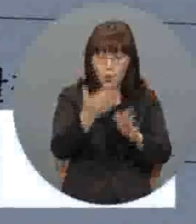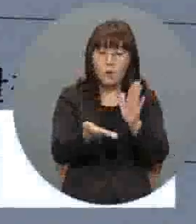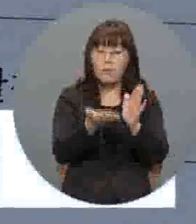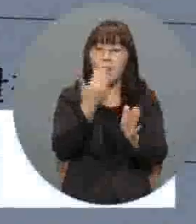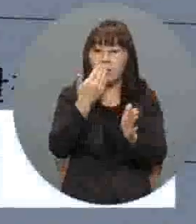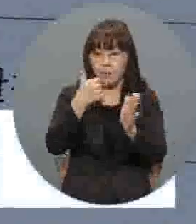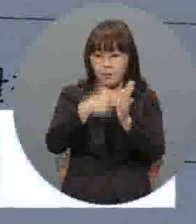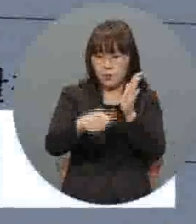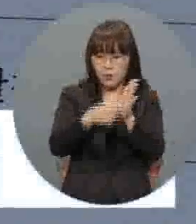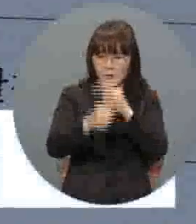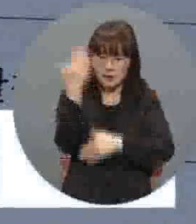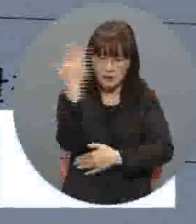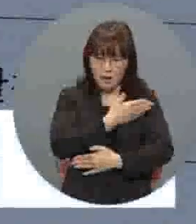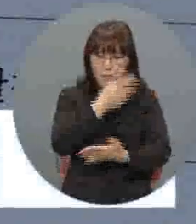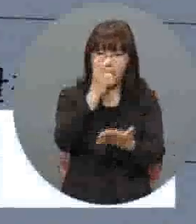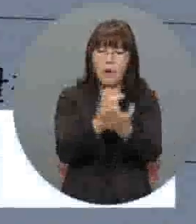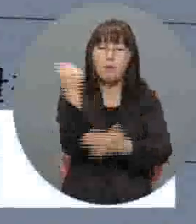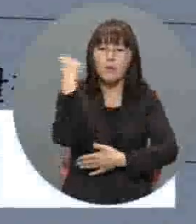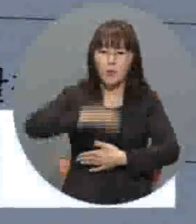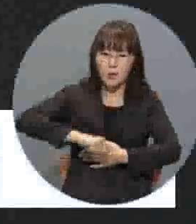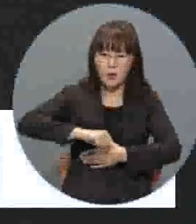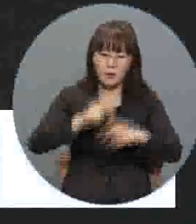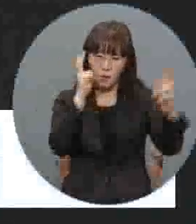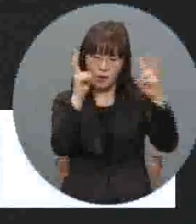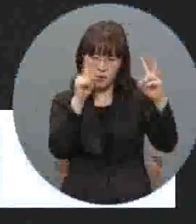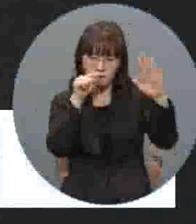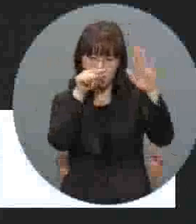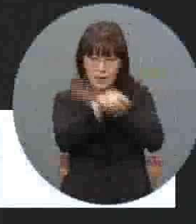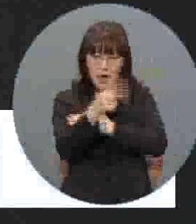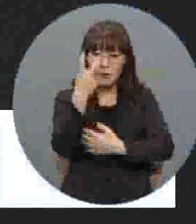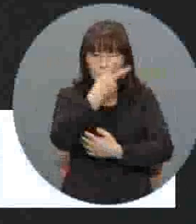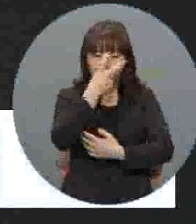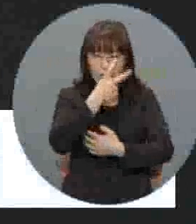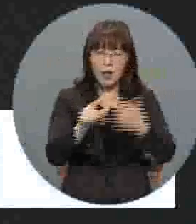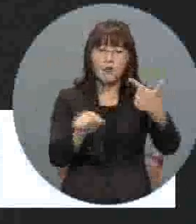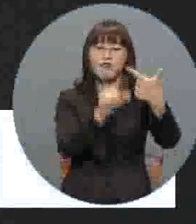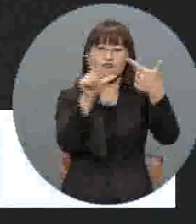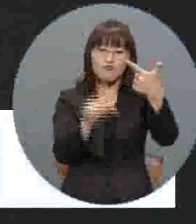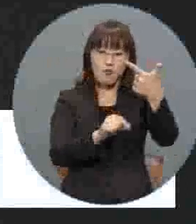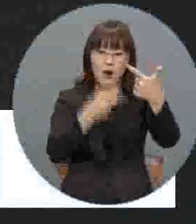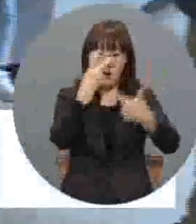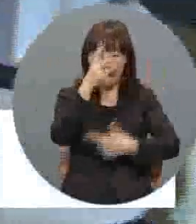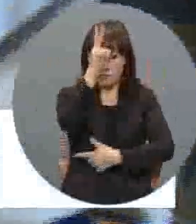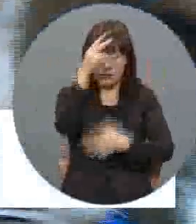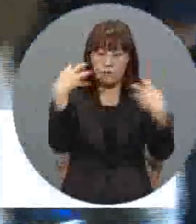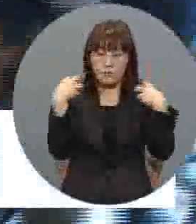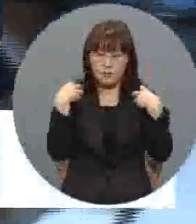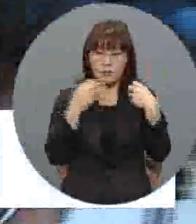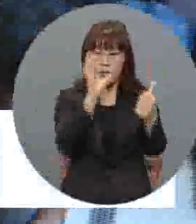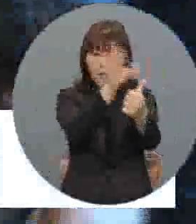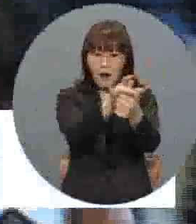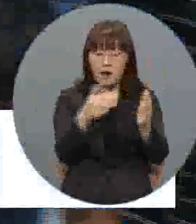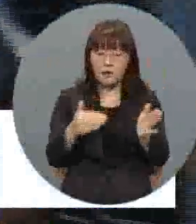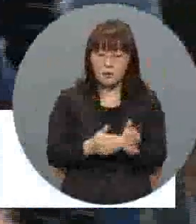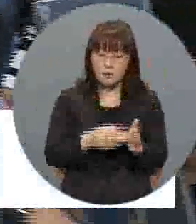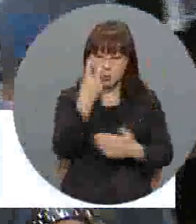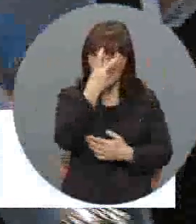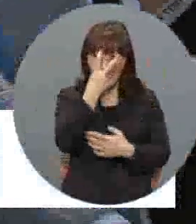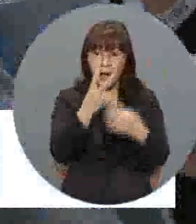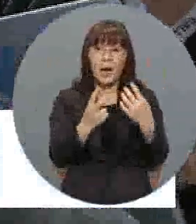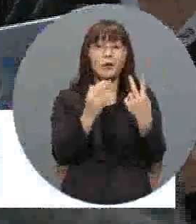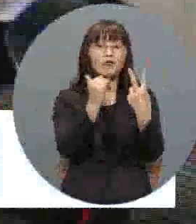위반 혐의로 지역 식품업체를 수사해 지난 6월 기소 의견으로 검찰에 송치했습니다. 이 사건 수사라인에 있던